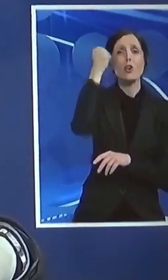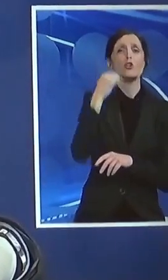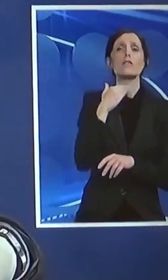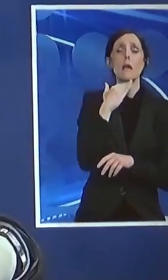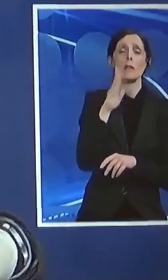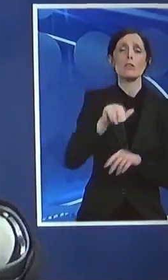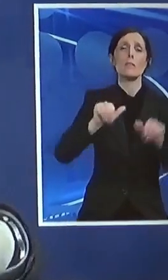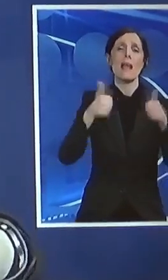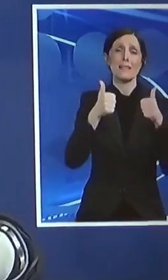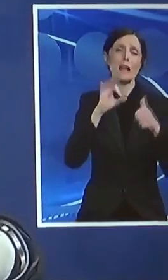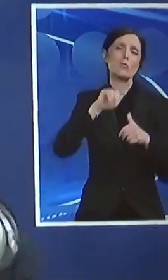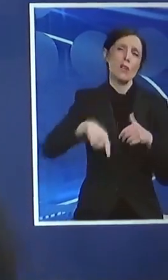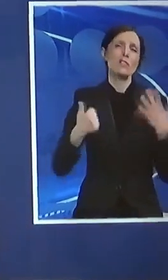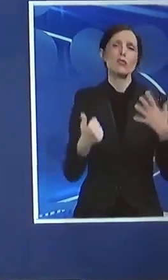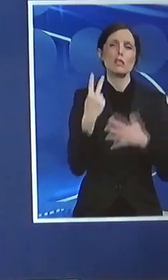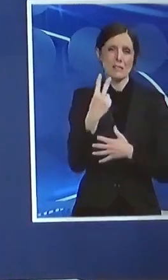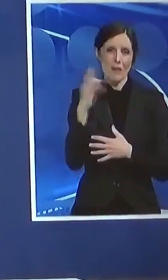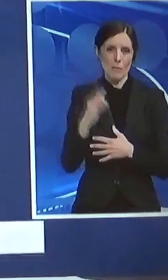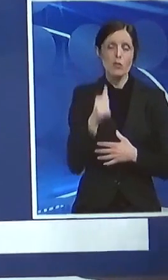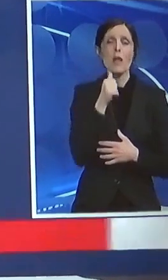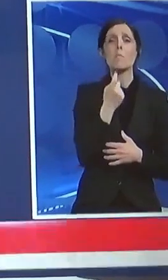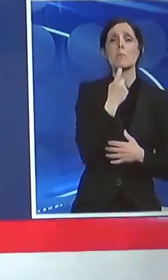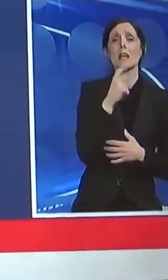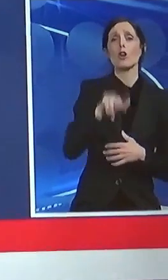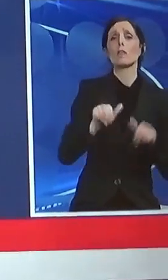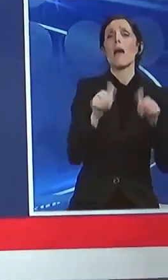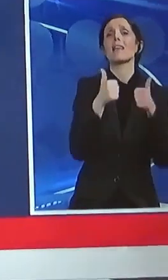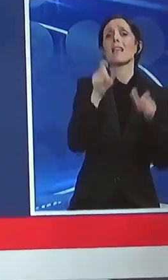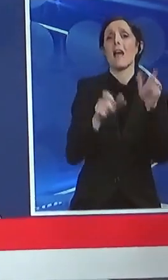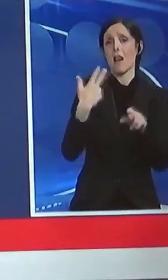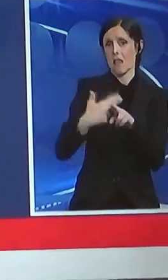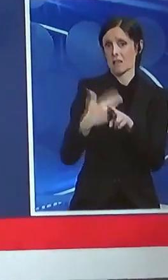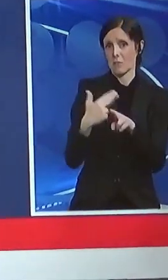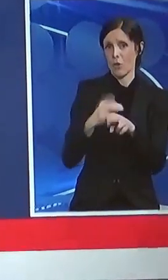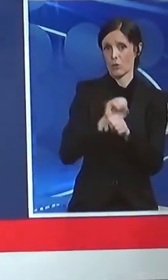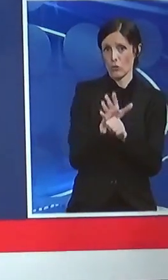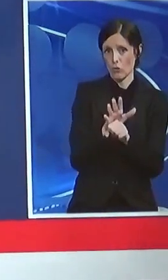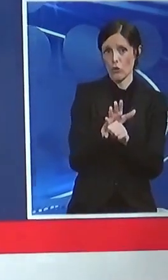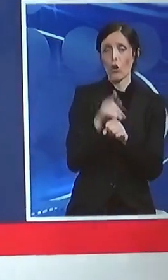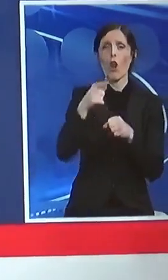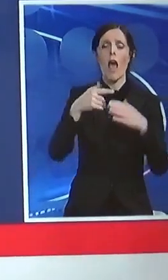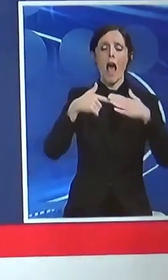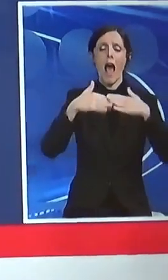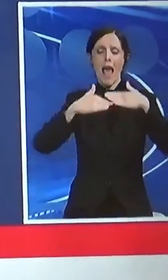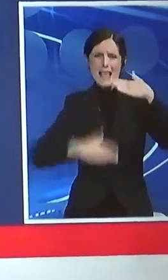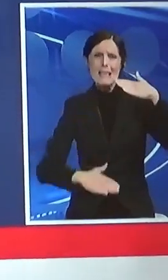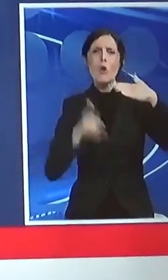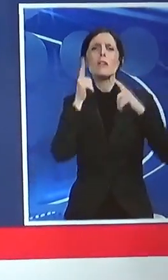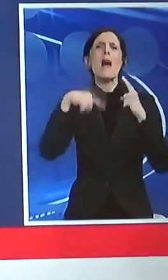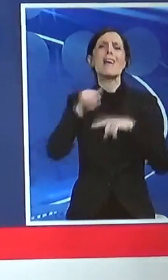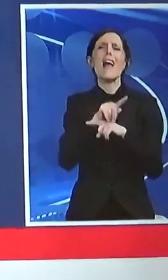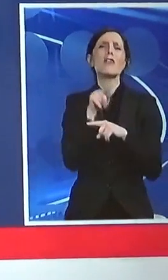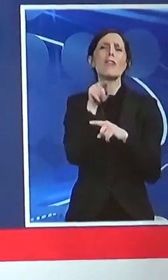Mitrovica 11, 0,62% i Pirot 11. Ispod toga su jednocifrene brojevi i neću